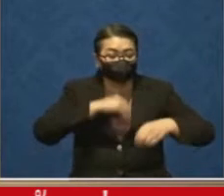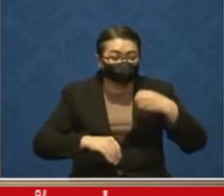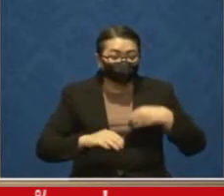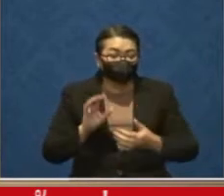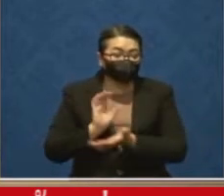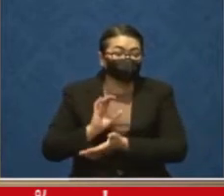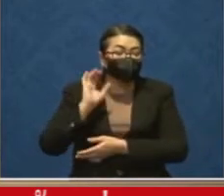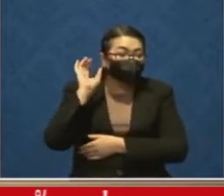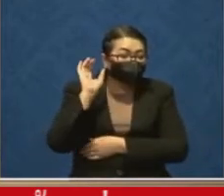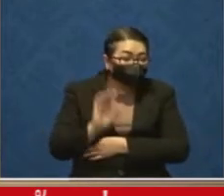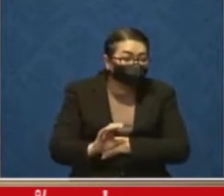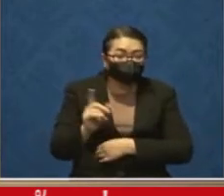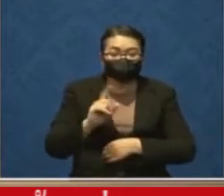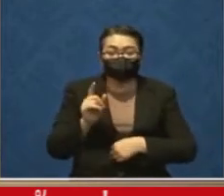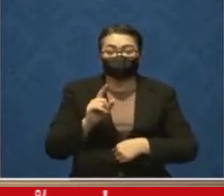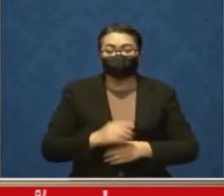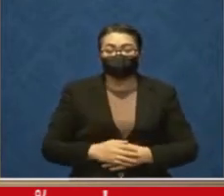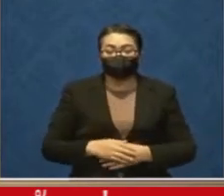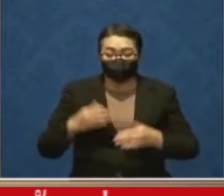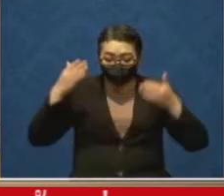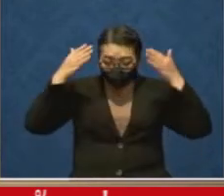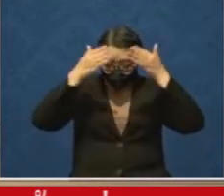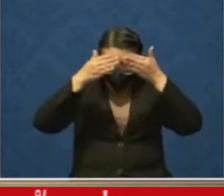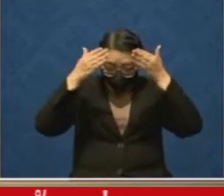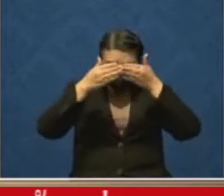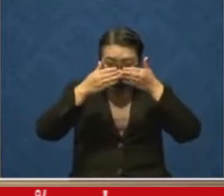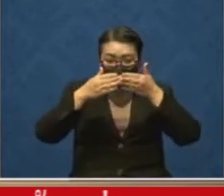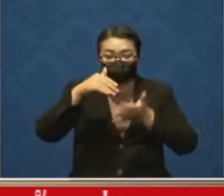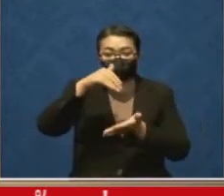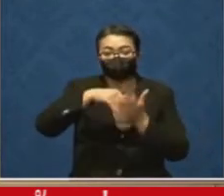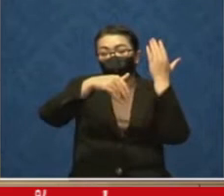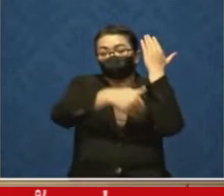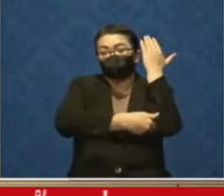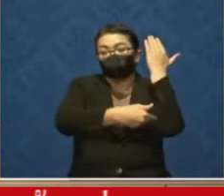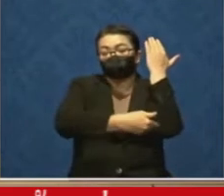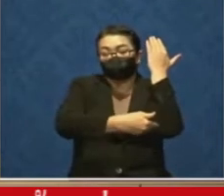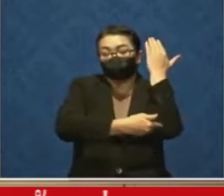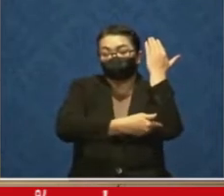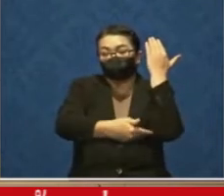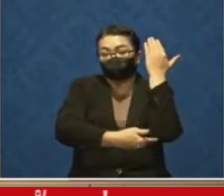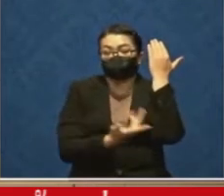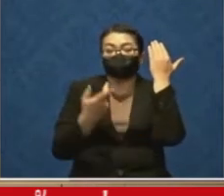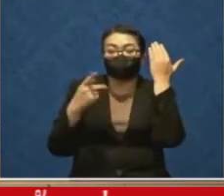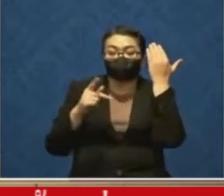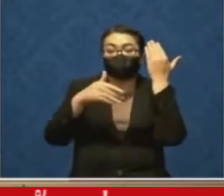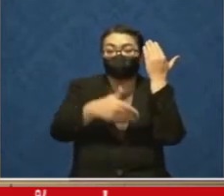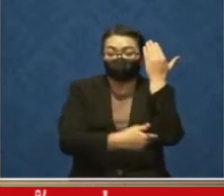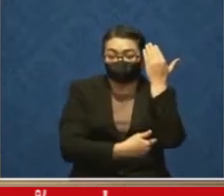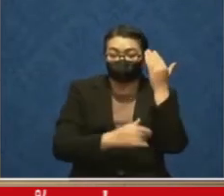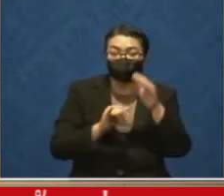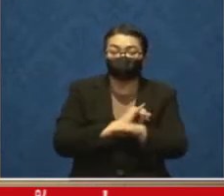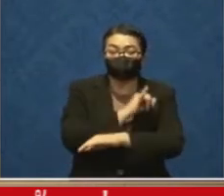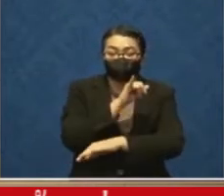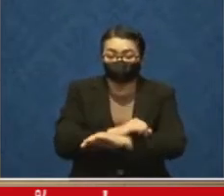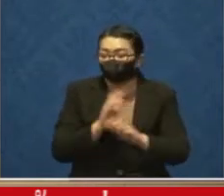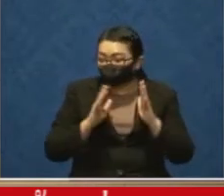อไปลงทุนที่อิโดนีเชียย โลปลาม กำลงเปปัญหาอยที่ป. ป.ช. ไม่รระหลายพ